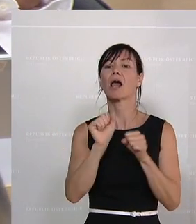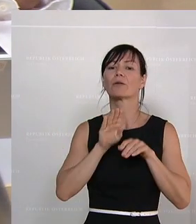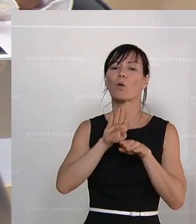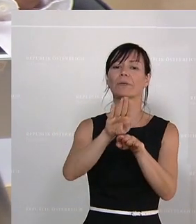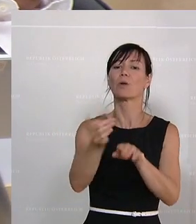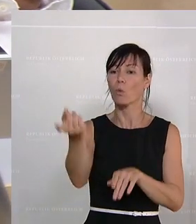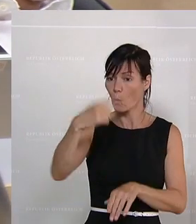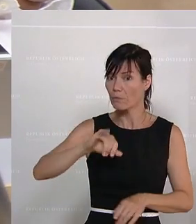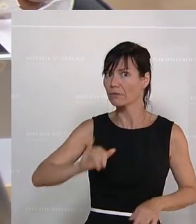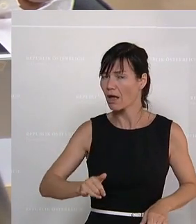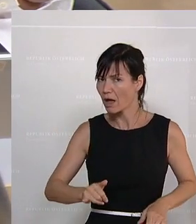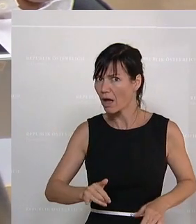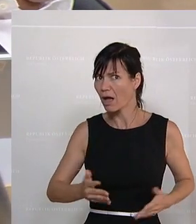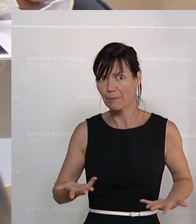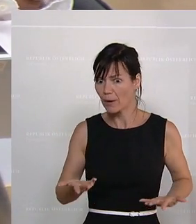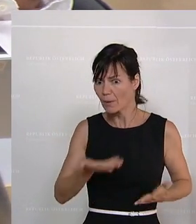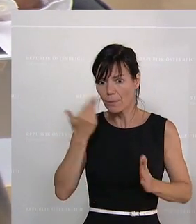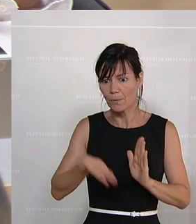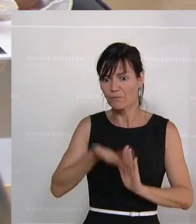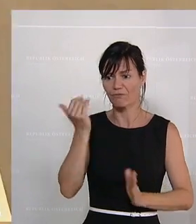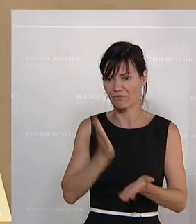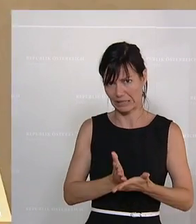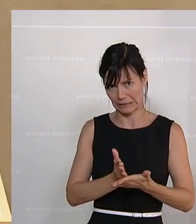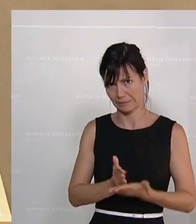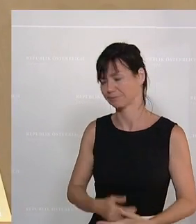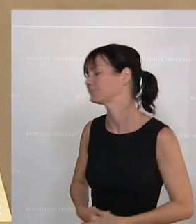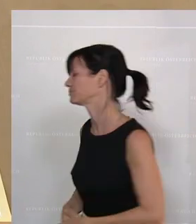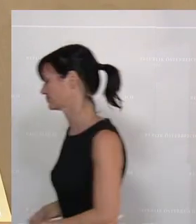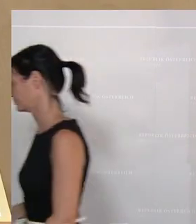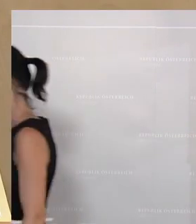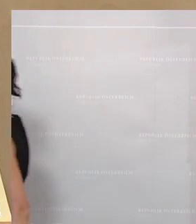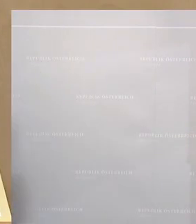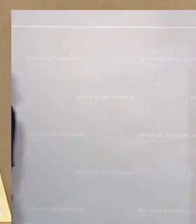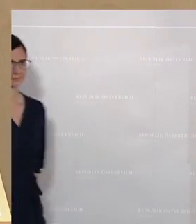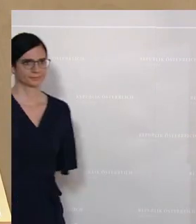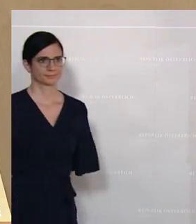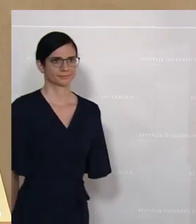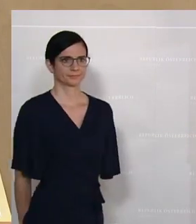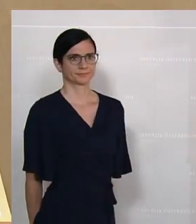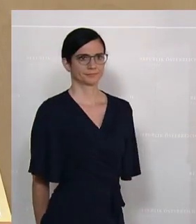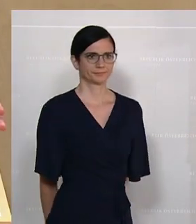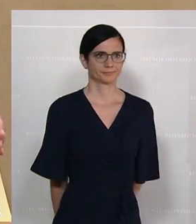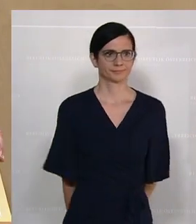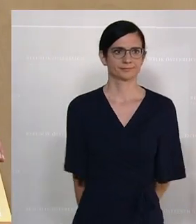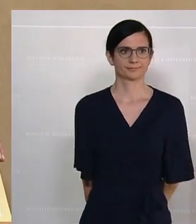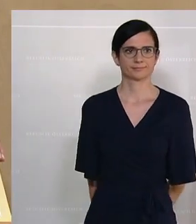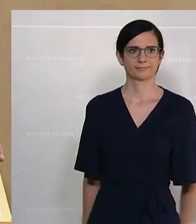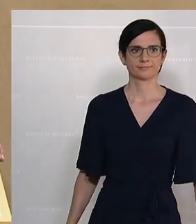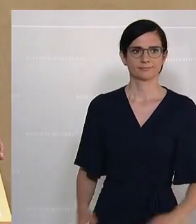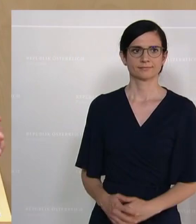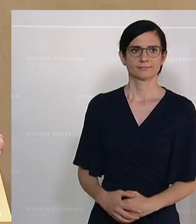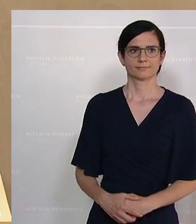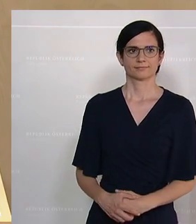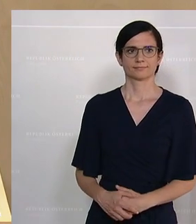wird abgeschafft ist sie noch lange nicht schauen wir mal ob sie kommen und jetzt muss man natürlich gleichzeitig die frage